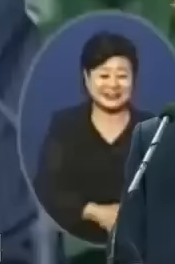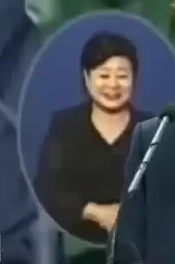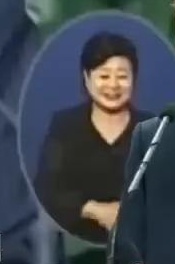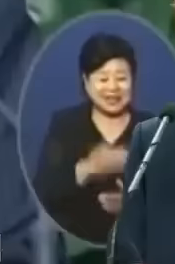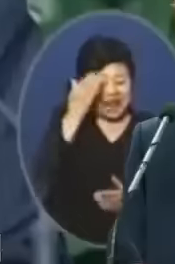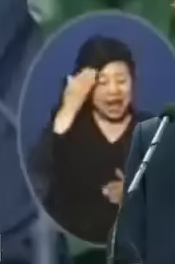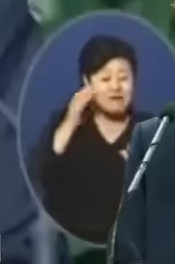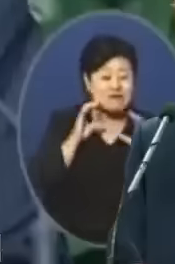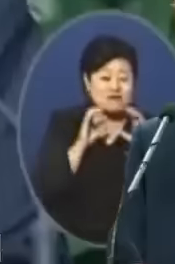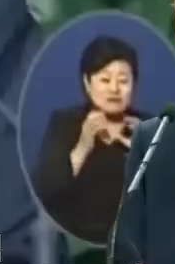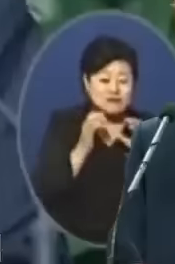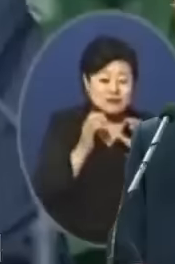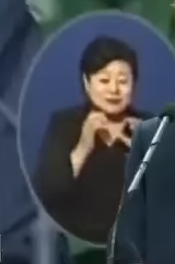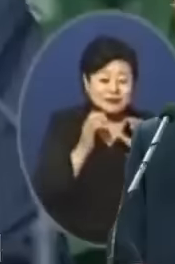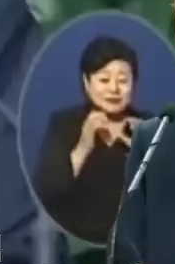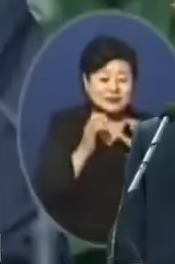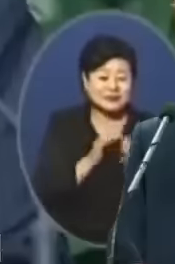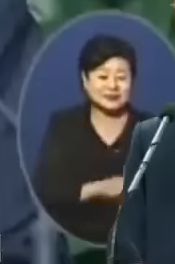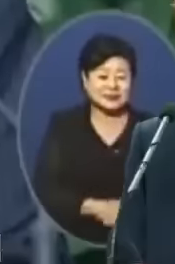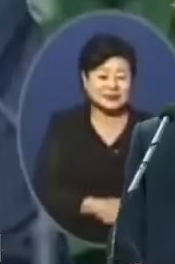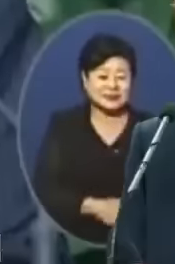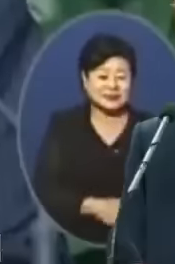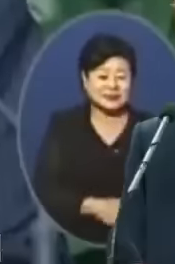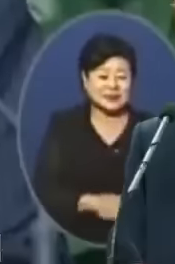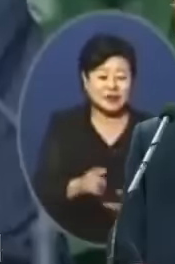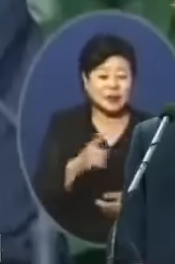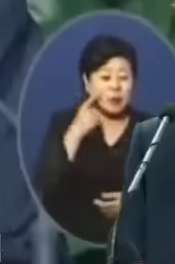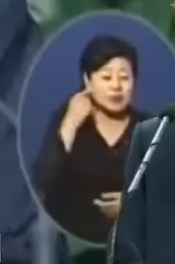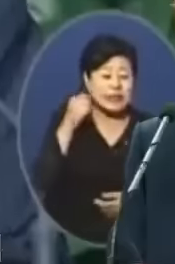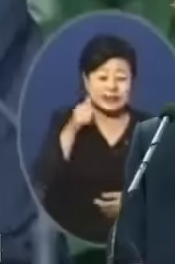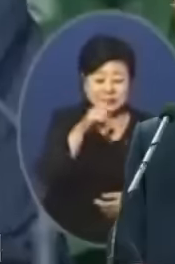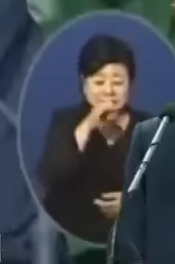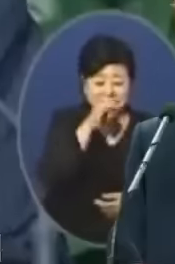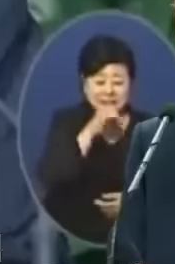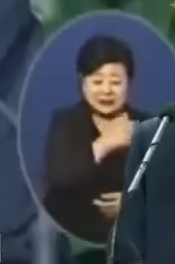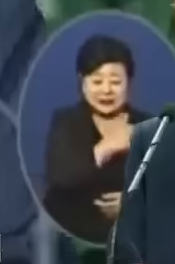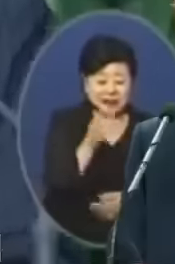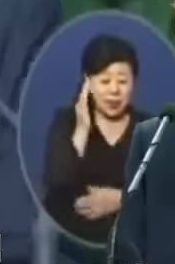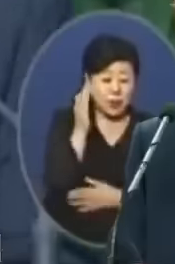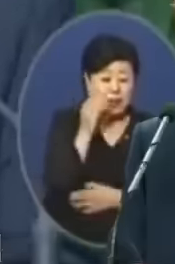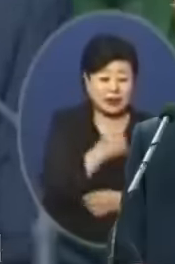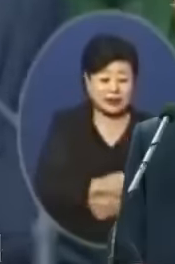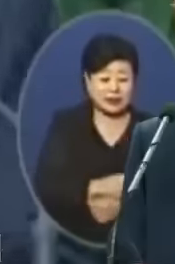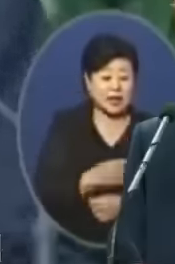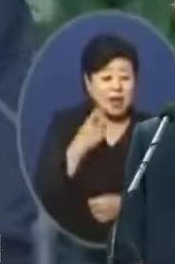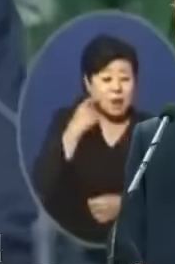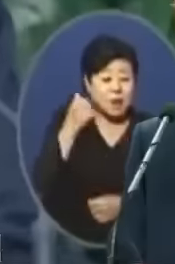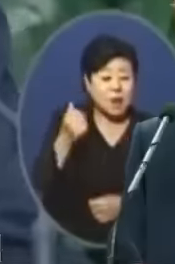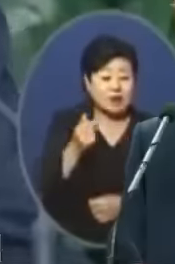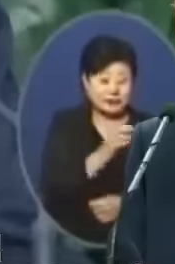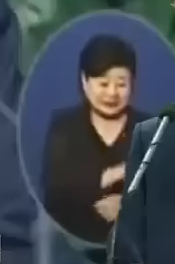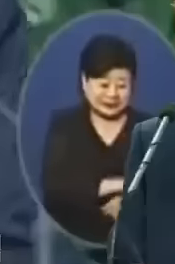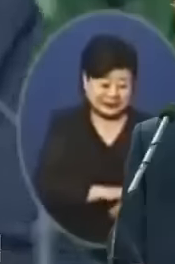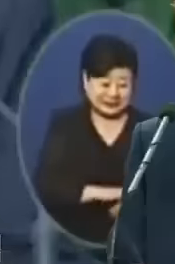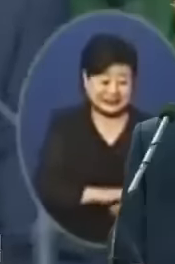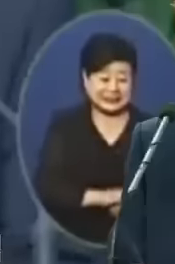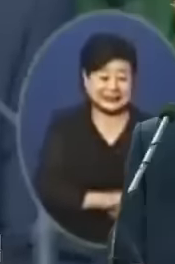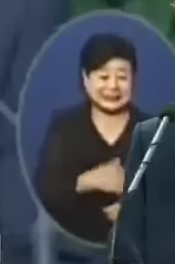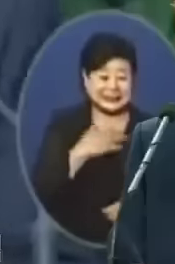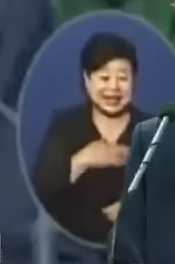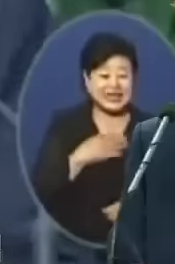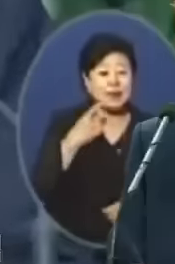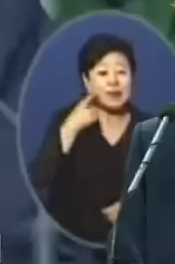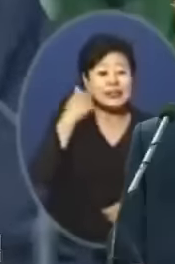우리 한국에 모 목사님이 계신데 큰 목회를 해요. 근데 그 목사님을 내가 잘